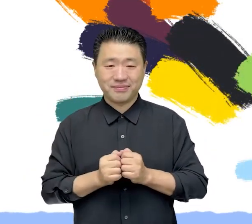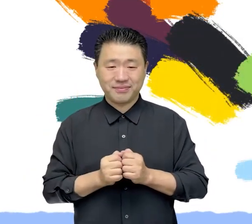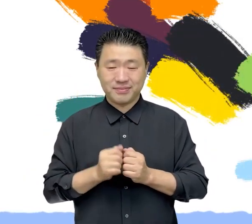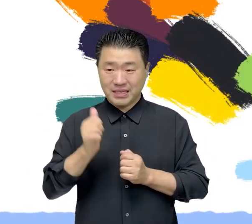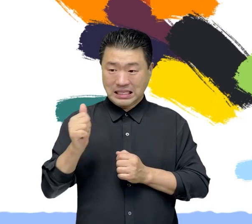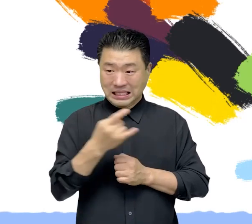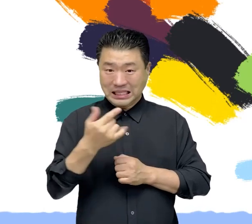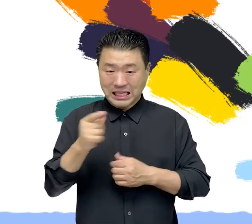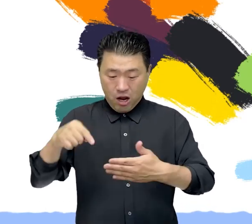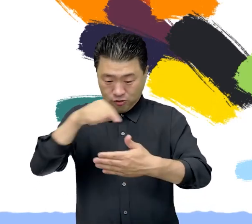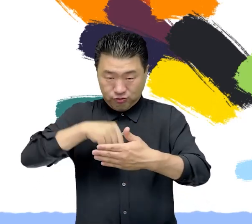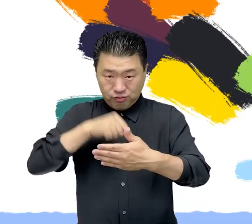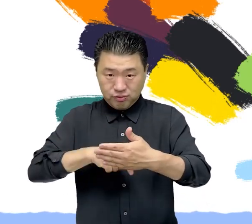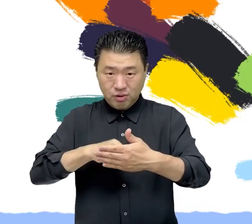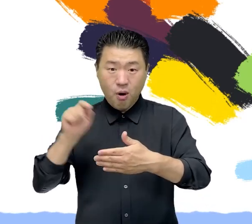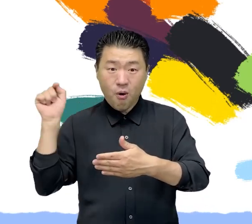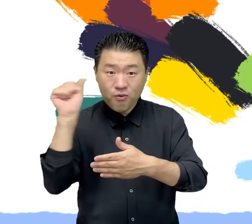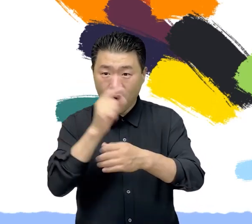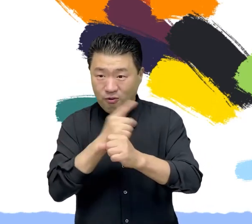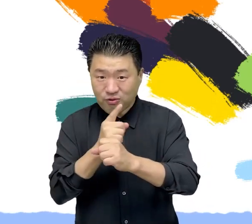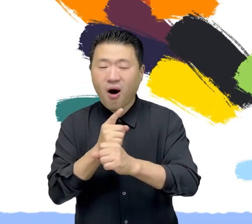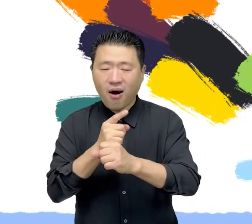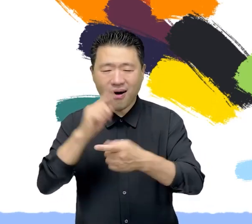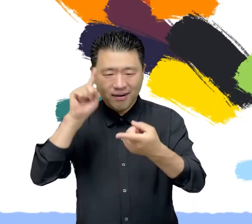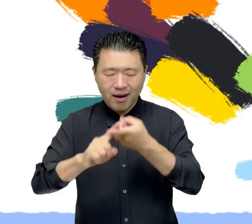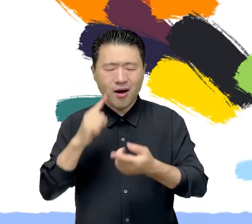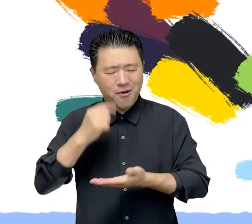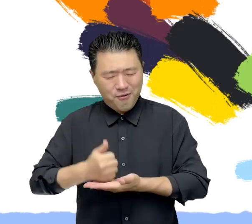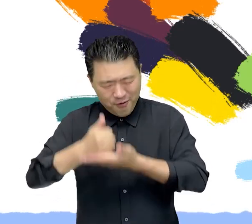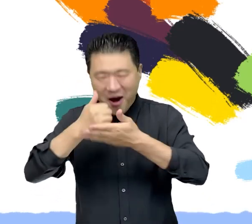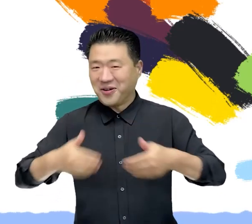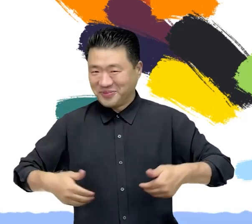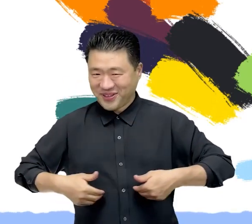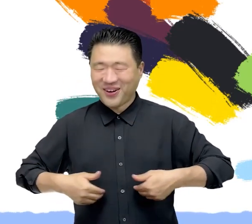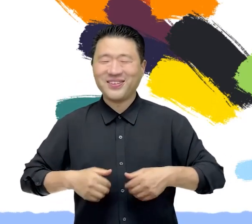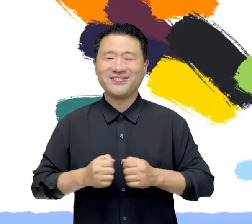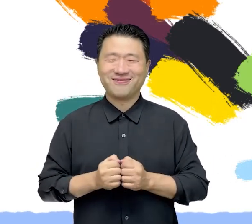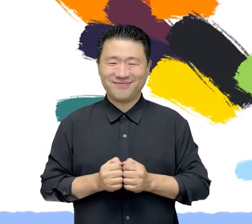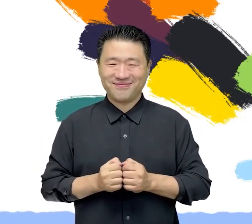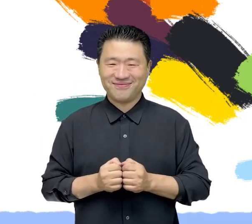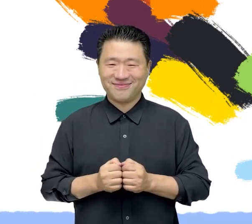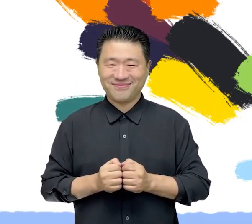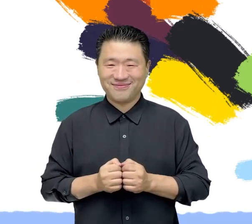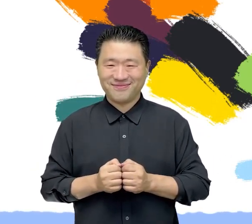희나 속에 있는 속도, 희나의 삶에서 이 속도는 존중되어야 한다.